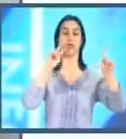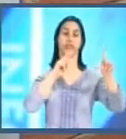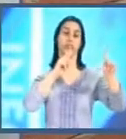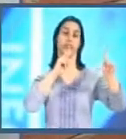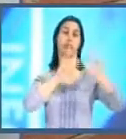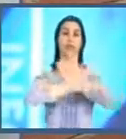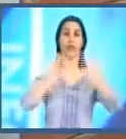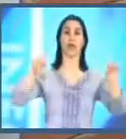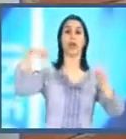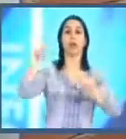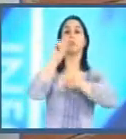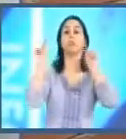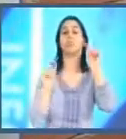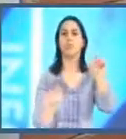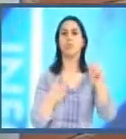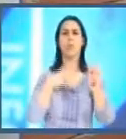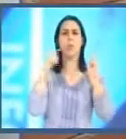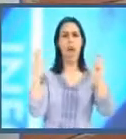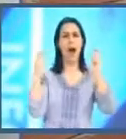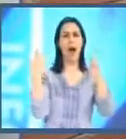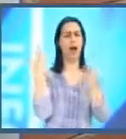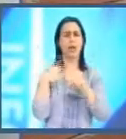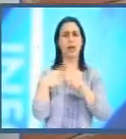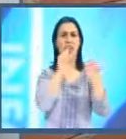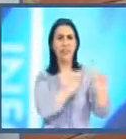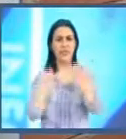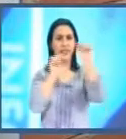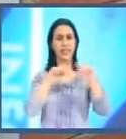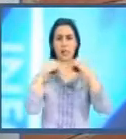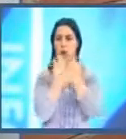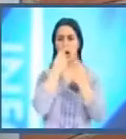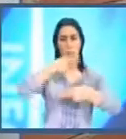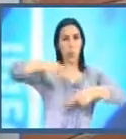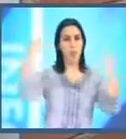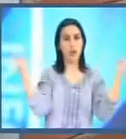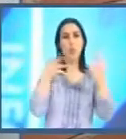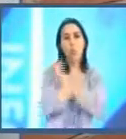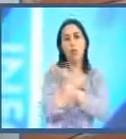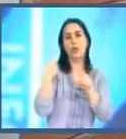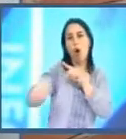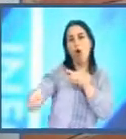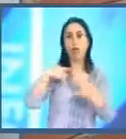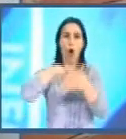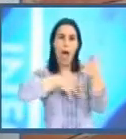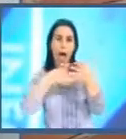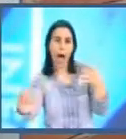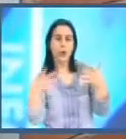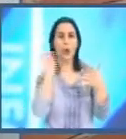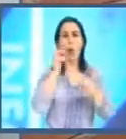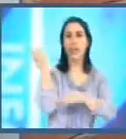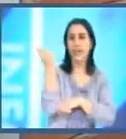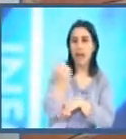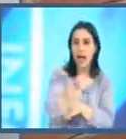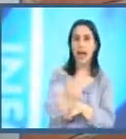sortí. Realment la vaga és per defensar l'escola pública, no és per una altra cosa. No hi ha motius d'horari, no hi ha motiu de diners,